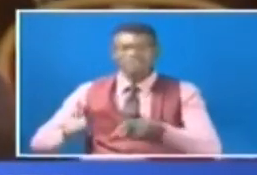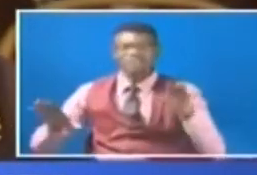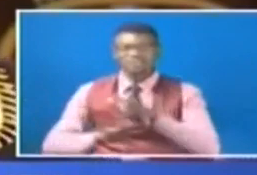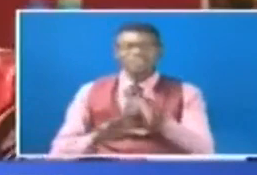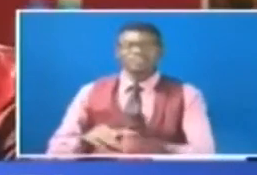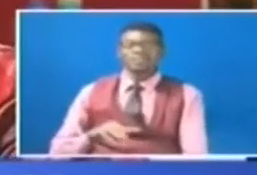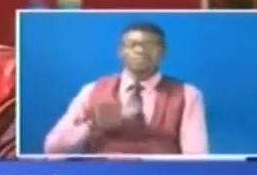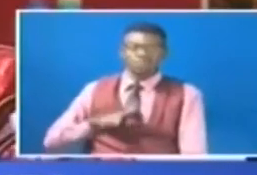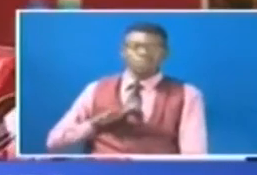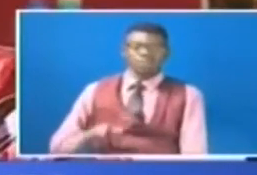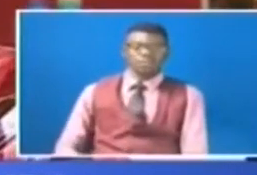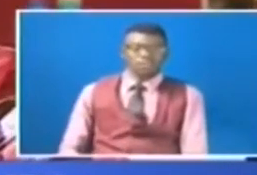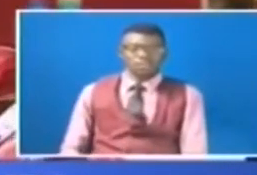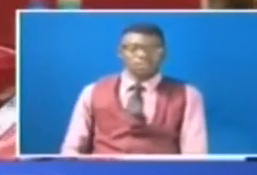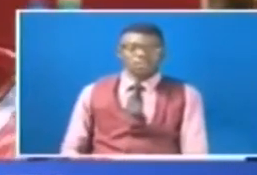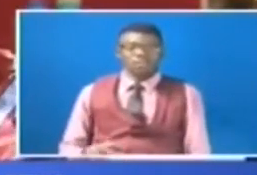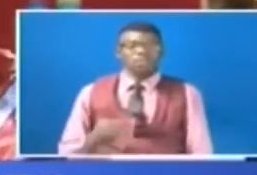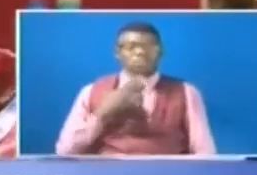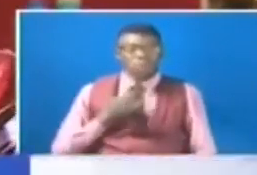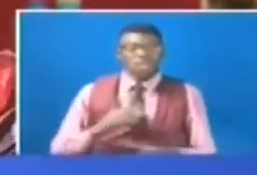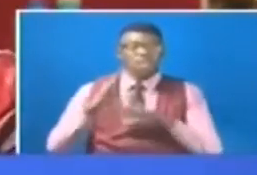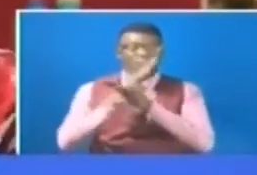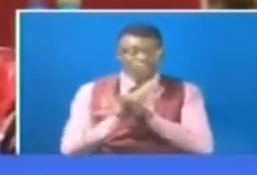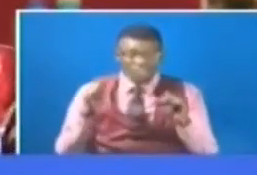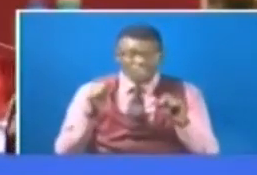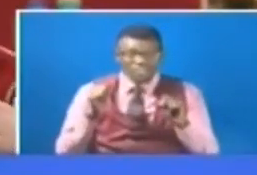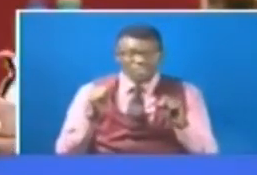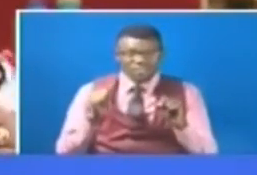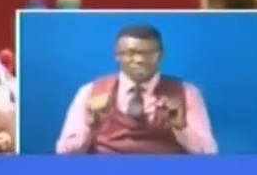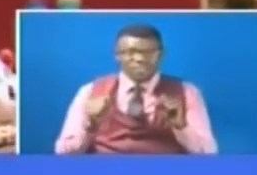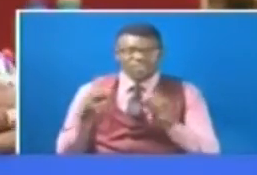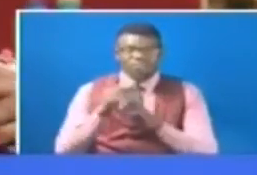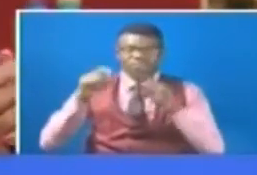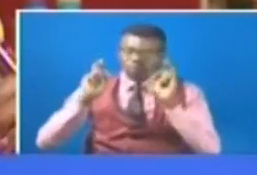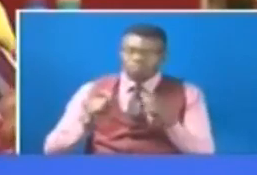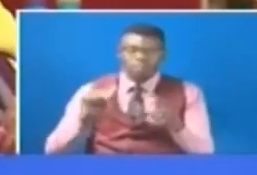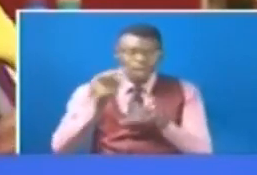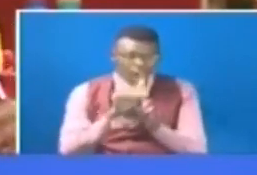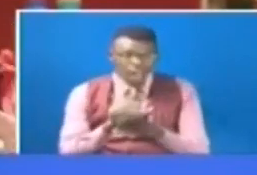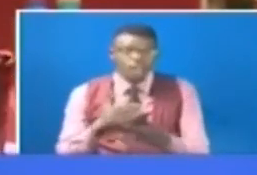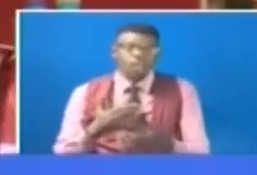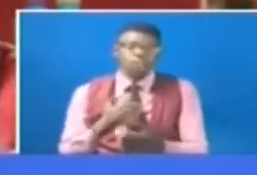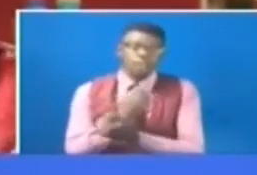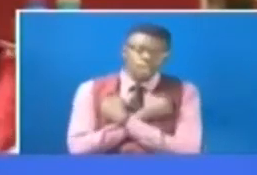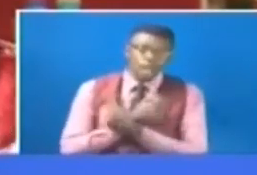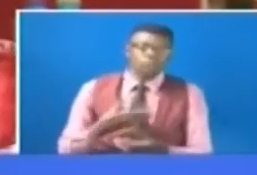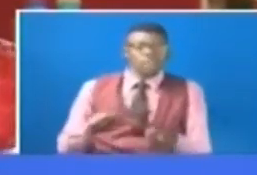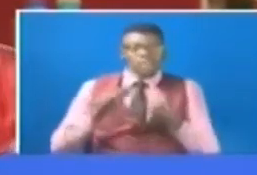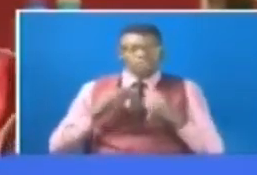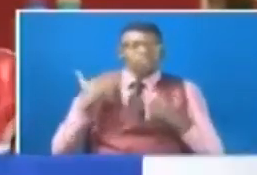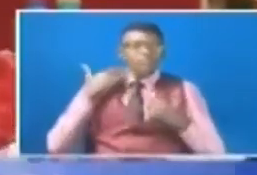mwanamke. Kama bado tunataka presidency, tutakuja tuombe, mkipenda mtatupatia,